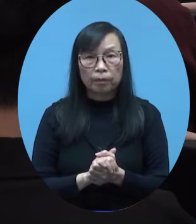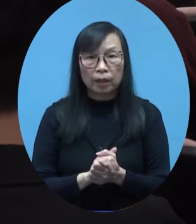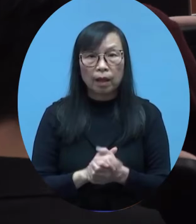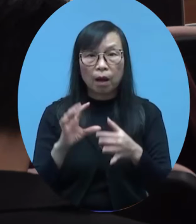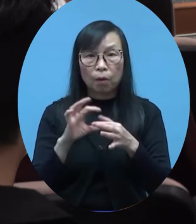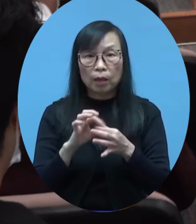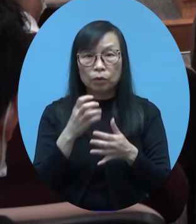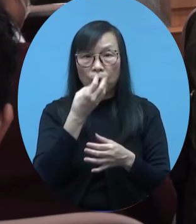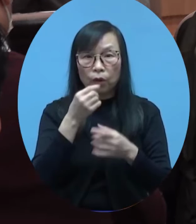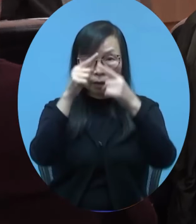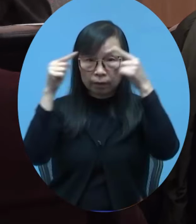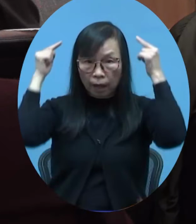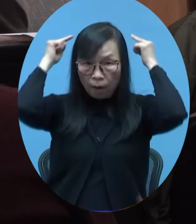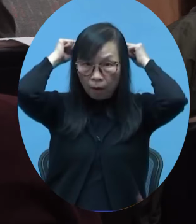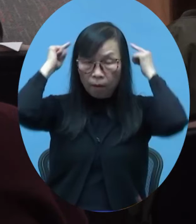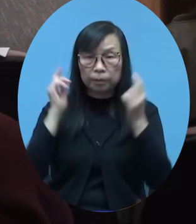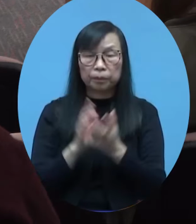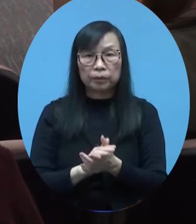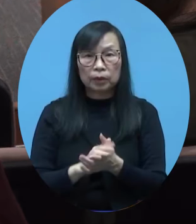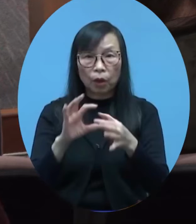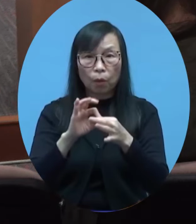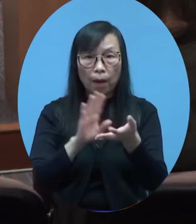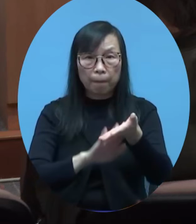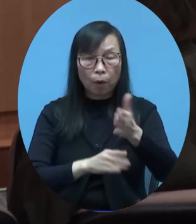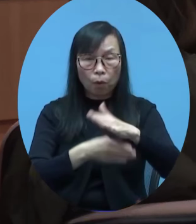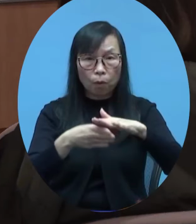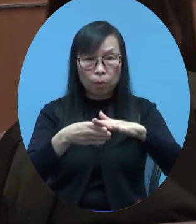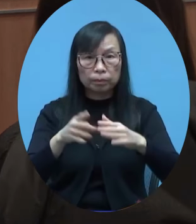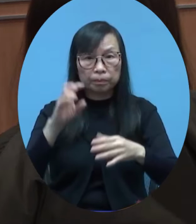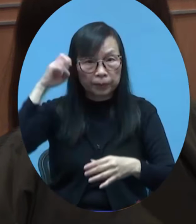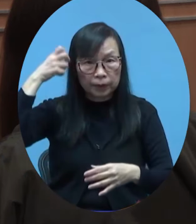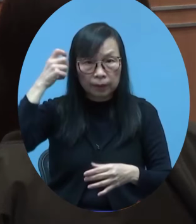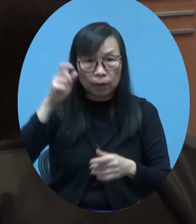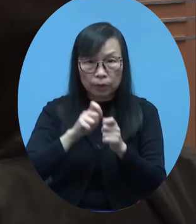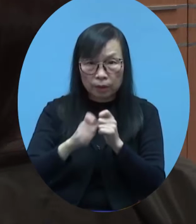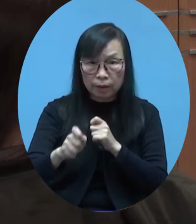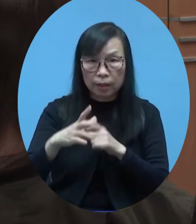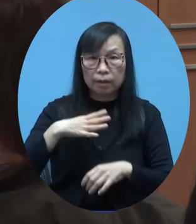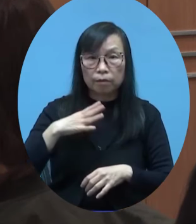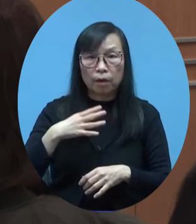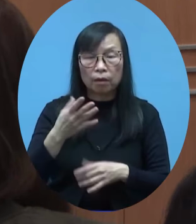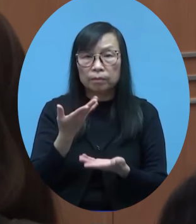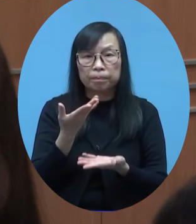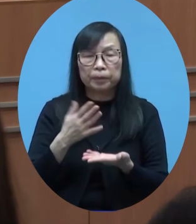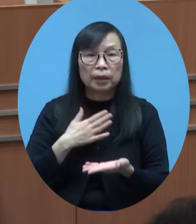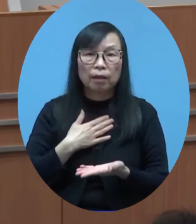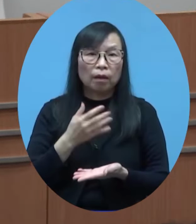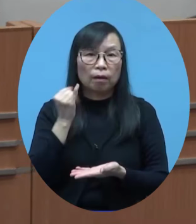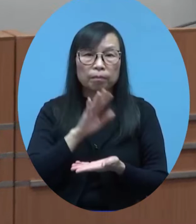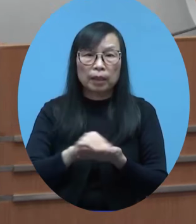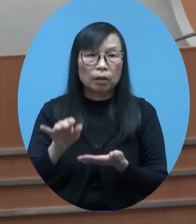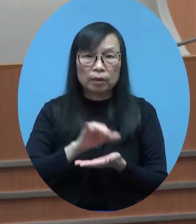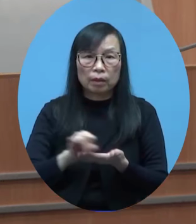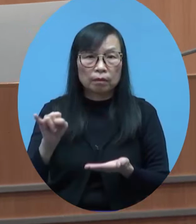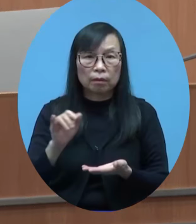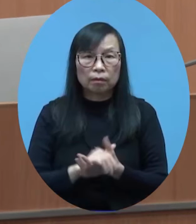關於香港大學同啲相關部門嗰個做個研究嘅詳細情況咧，我都唔係太清楚。